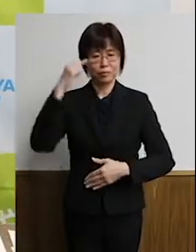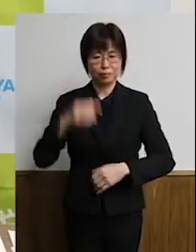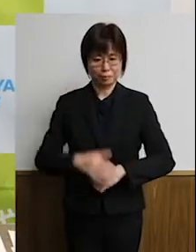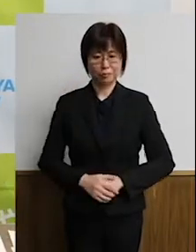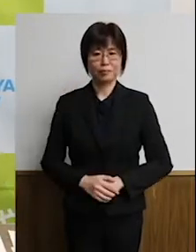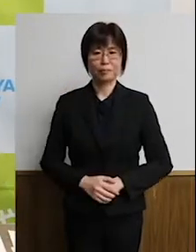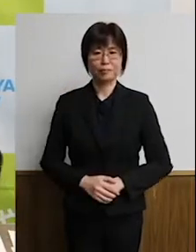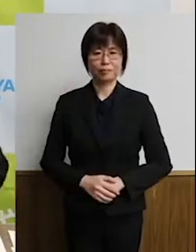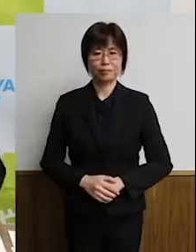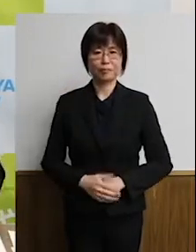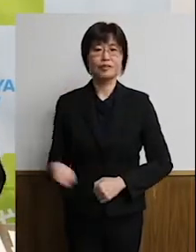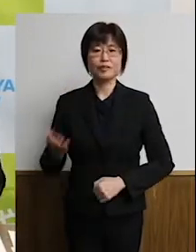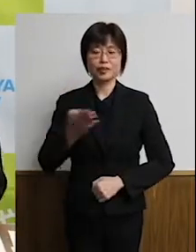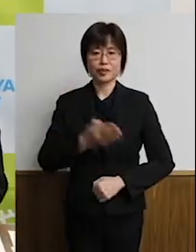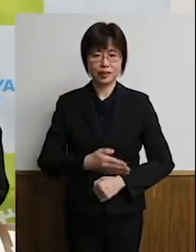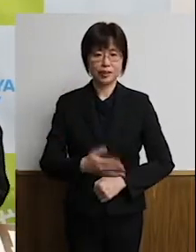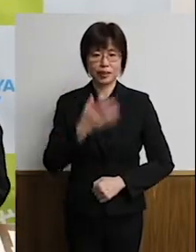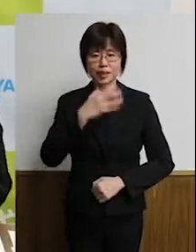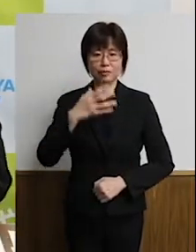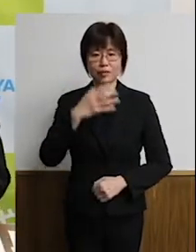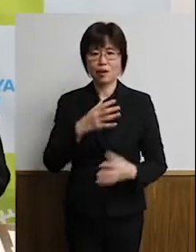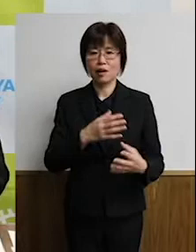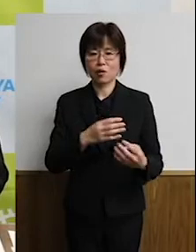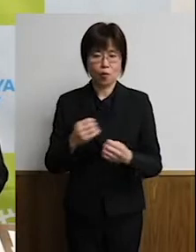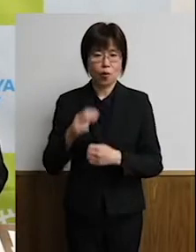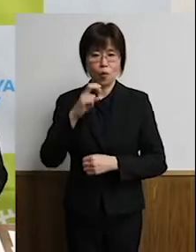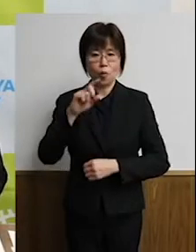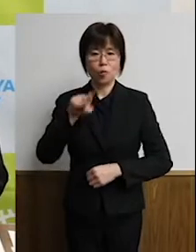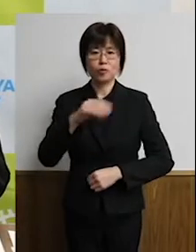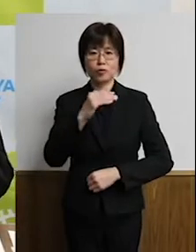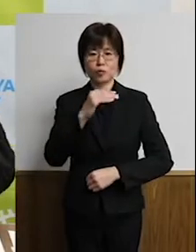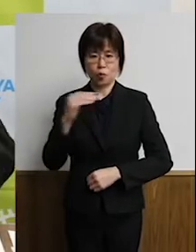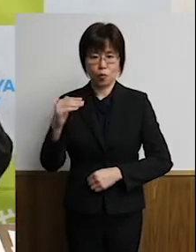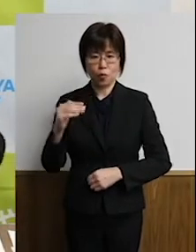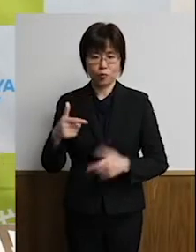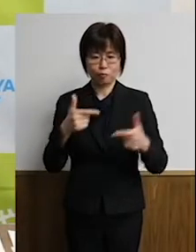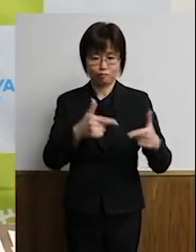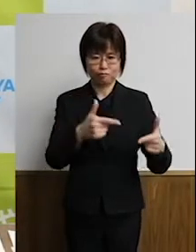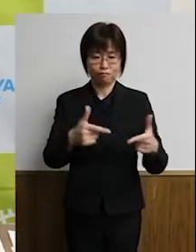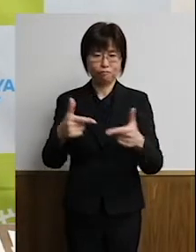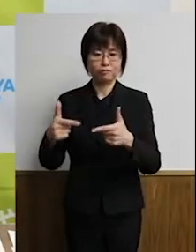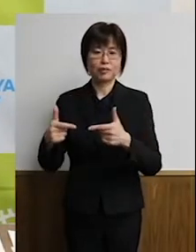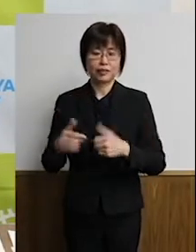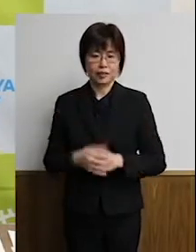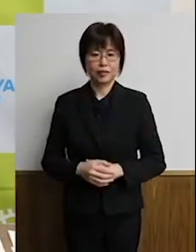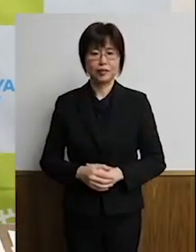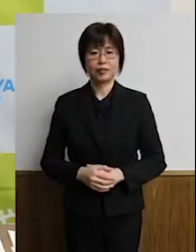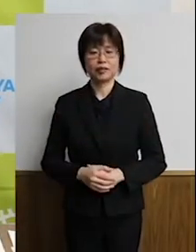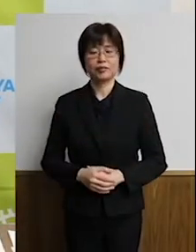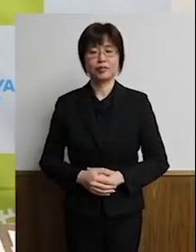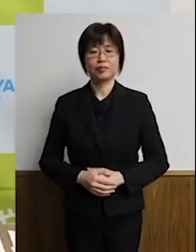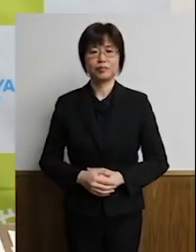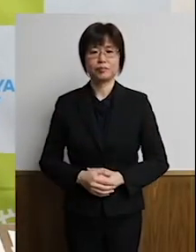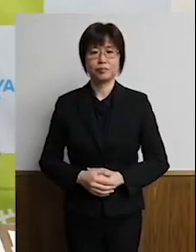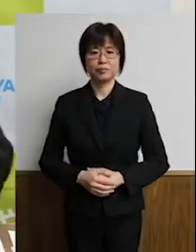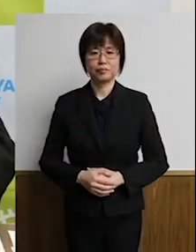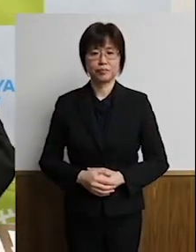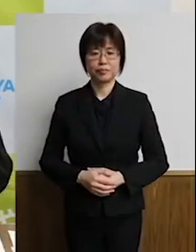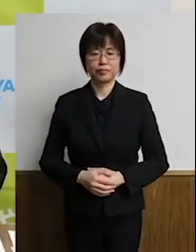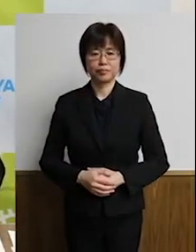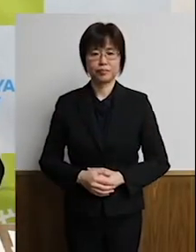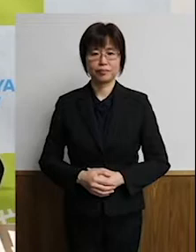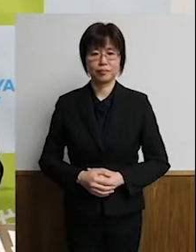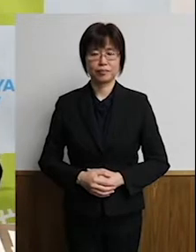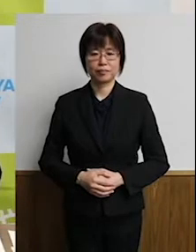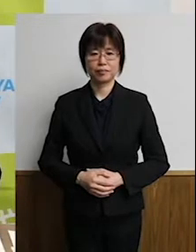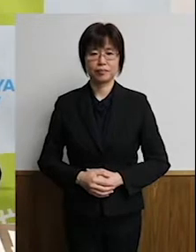。次に渋沢栄一論語の里循環バスを運行につきましてご説明いたします。資